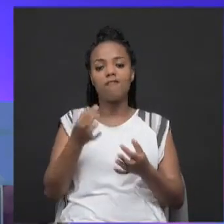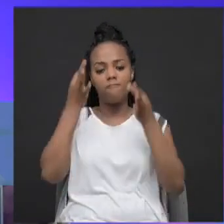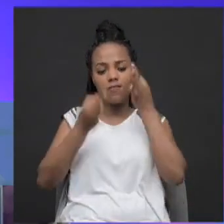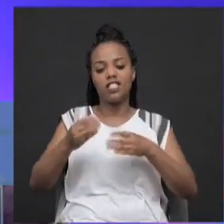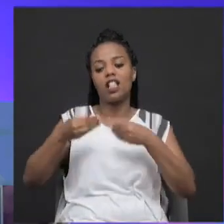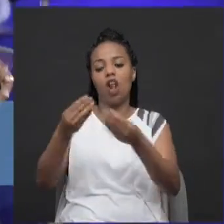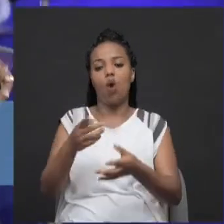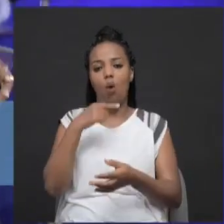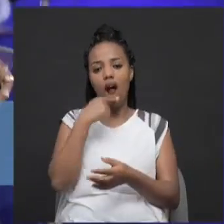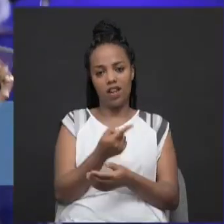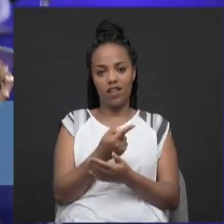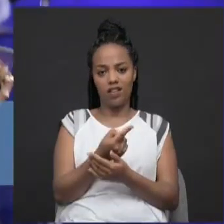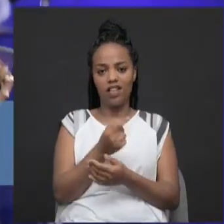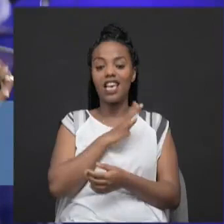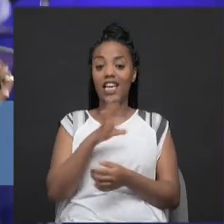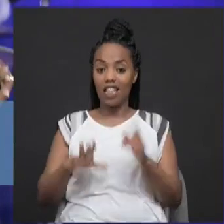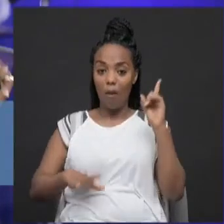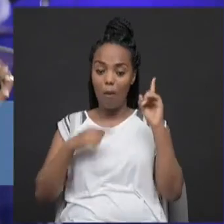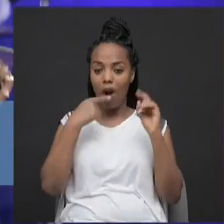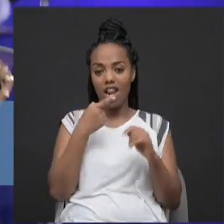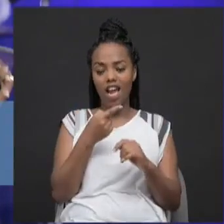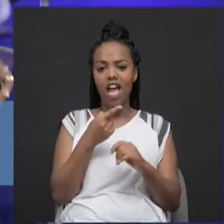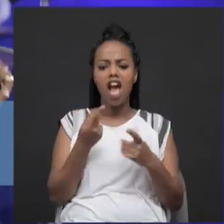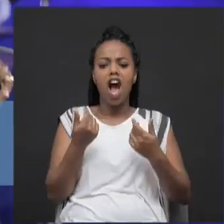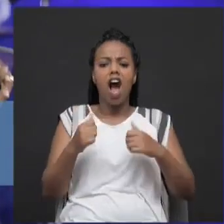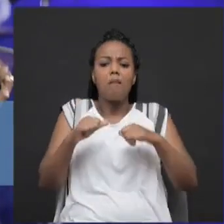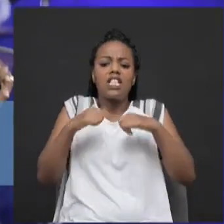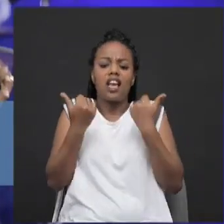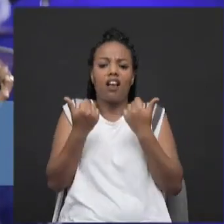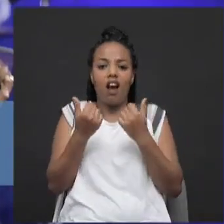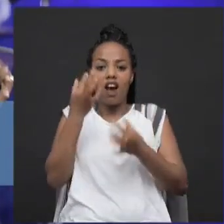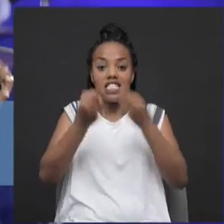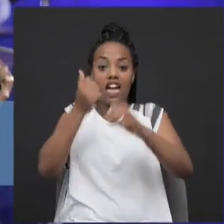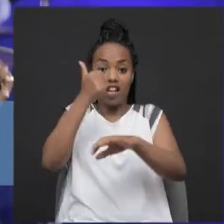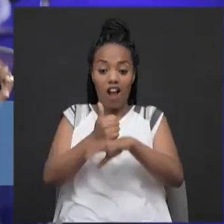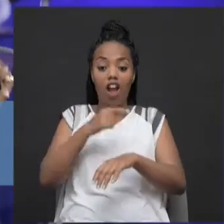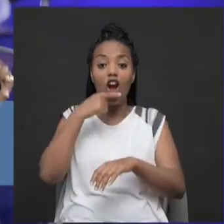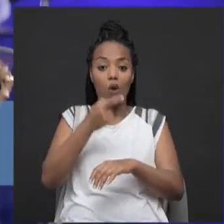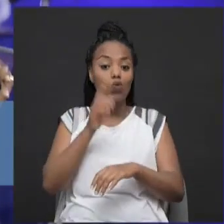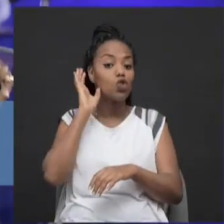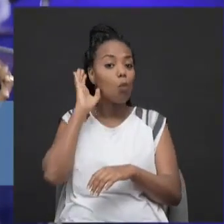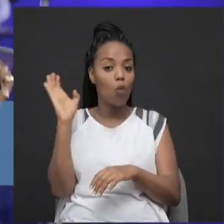አለ። ጌታም አለ አመጸኛው ዳኛ ያለውን ስሙ።